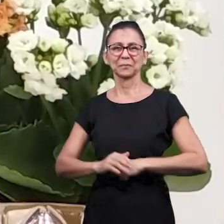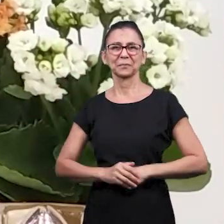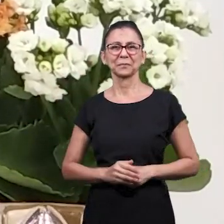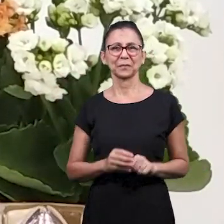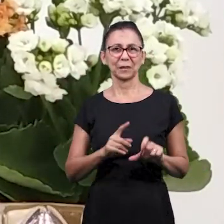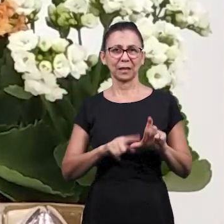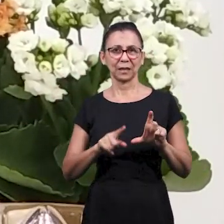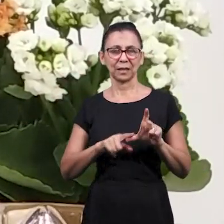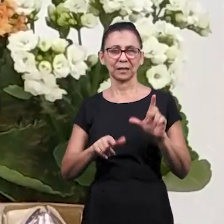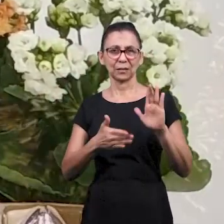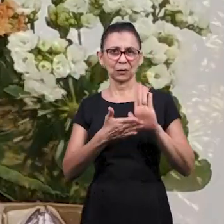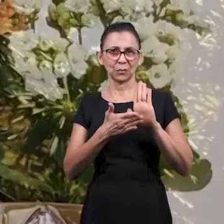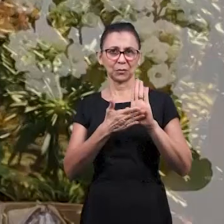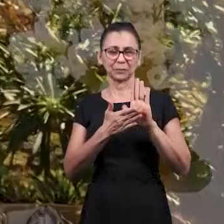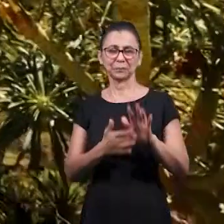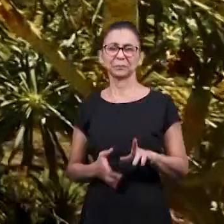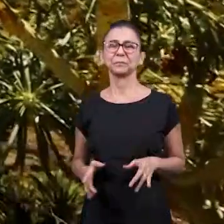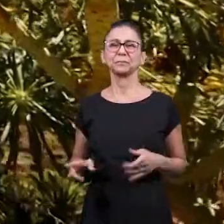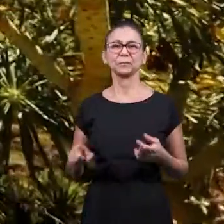одежды.